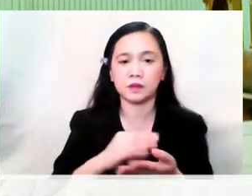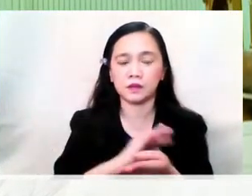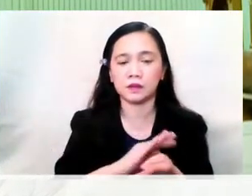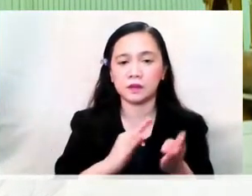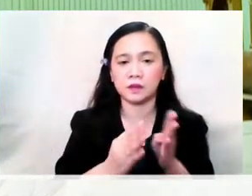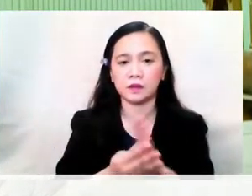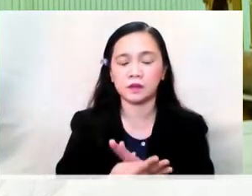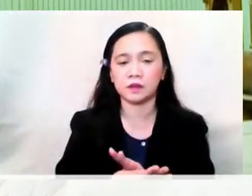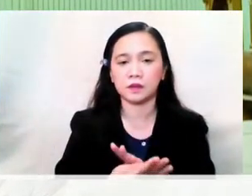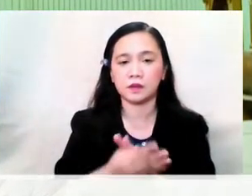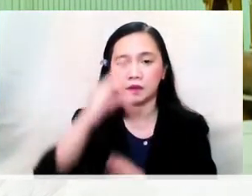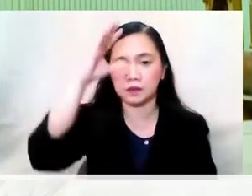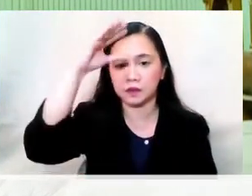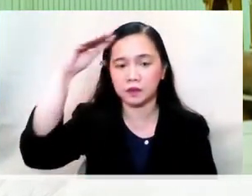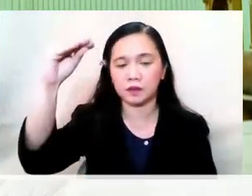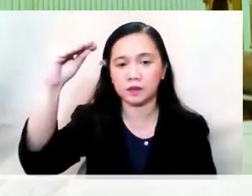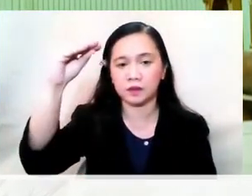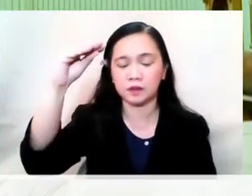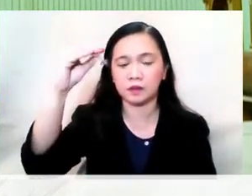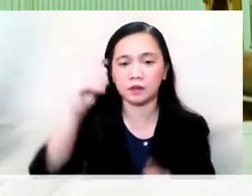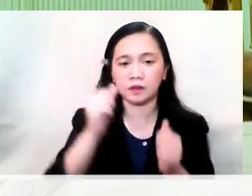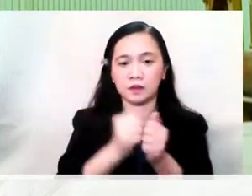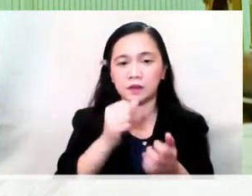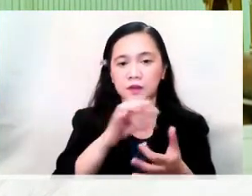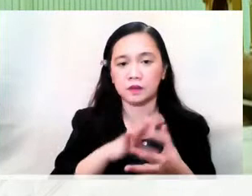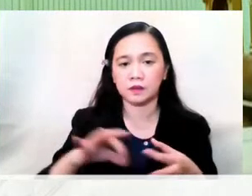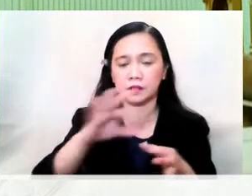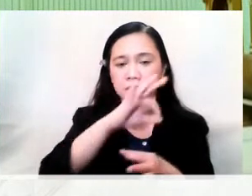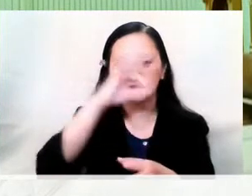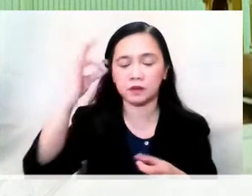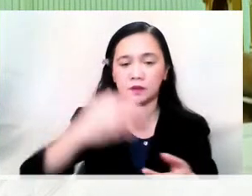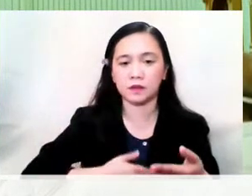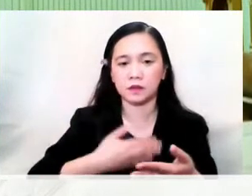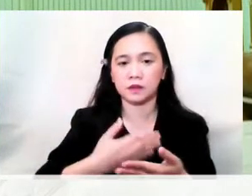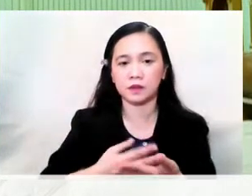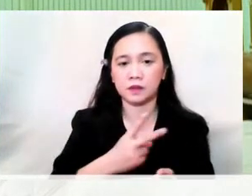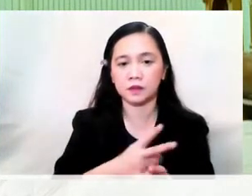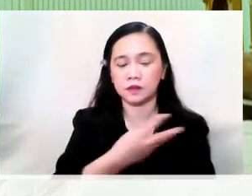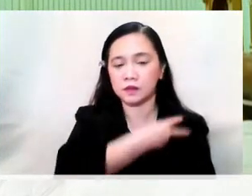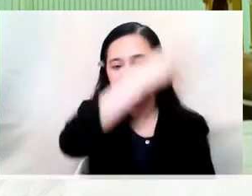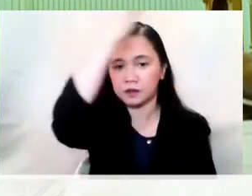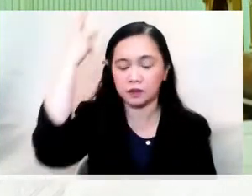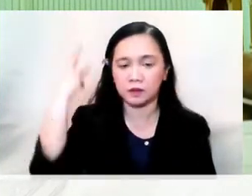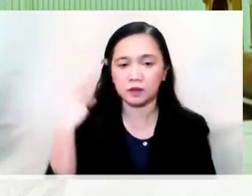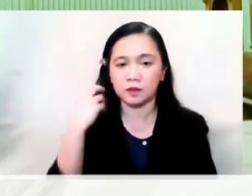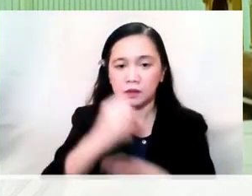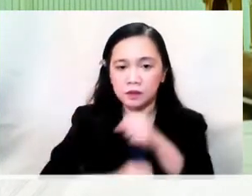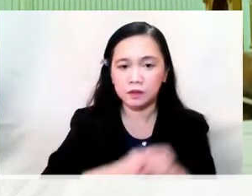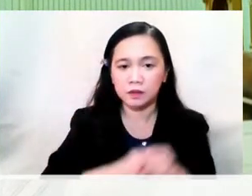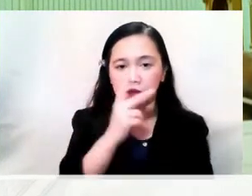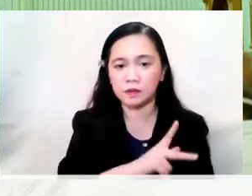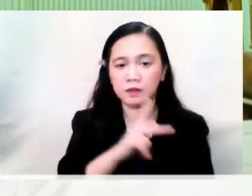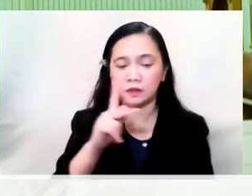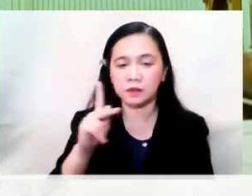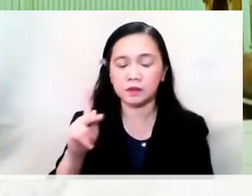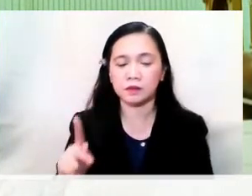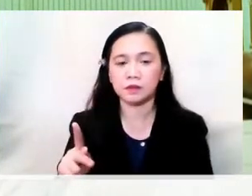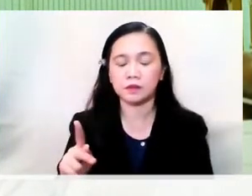ng Espiritu Santo. Ipinanganak ni Santa Maria ang Birhen, pinagpakasakit ni Poncio